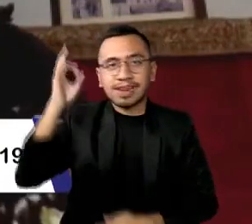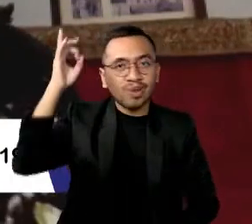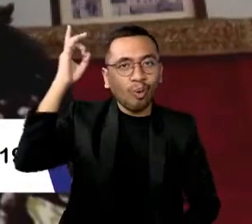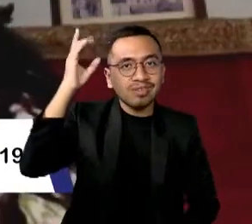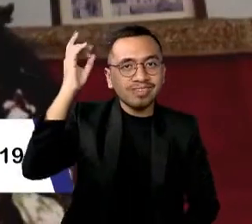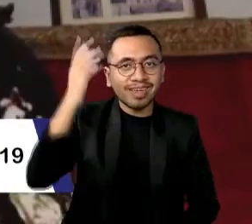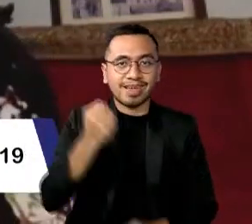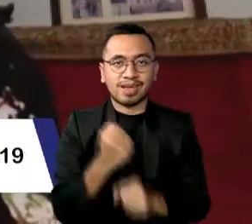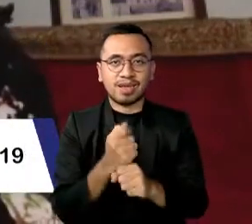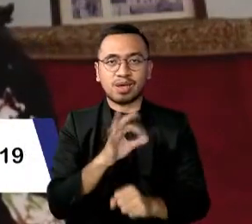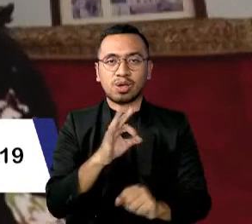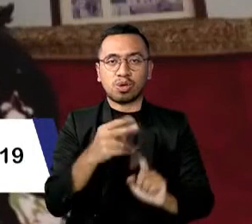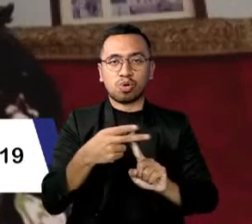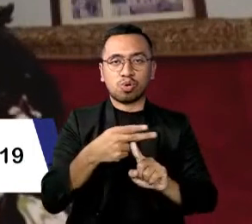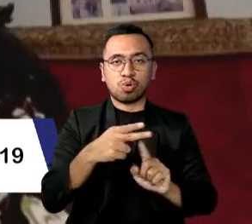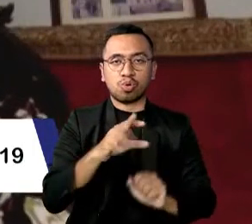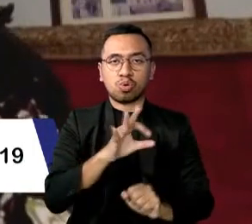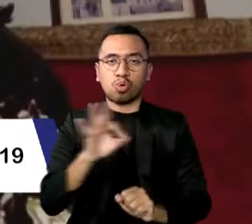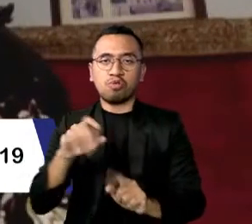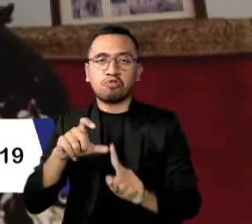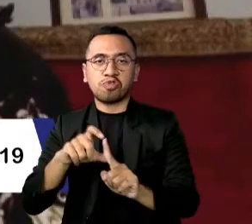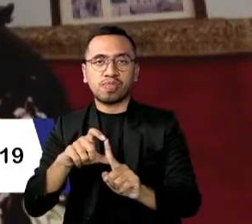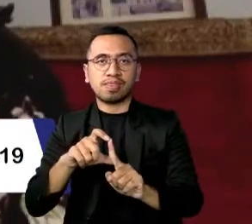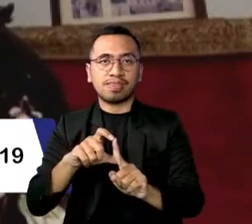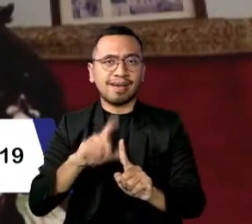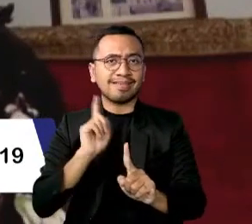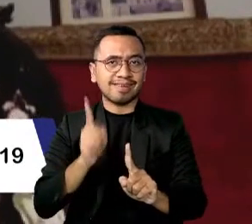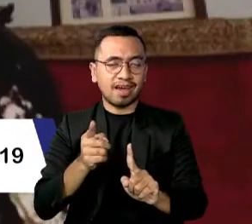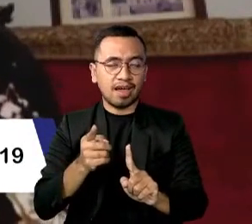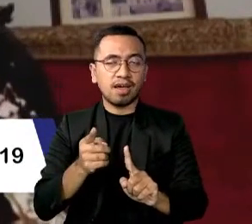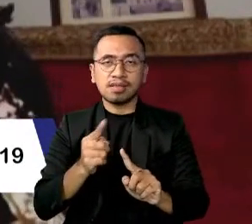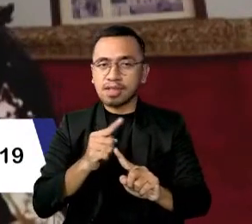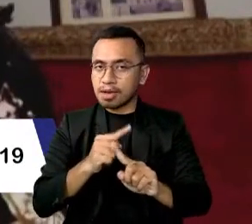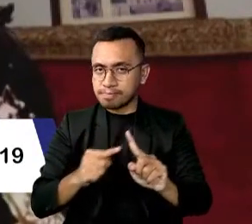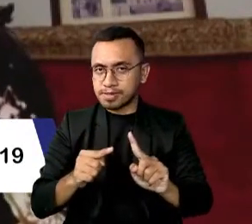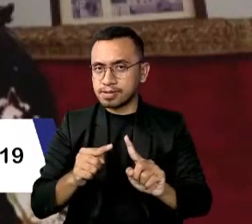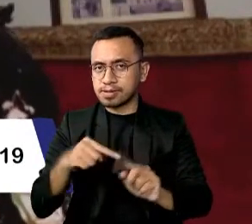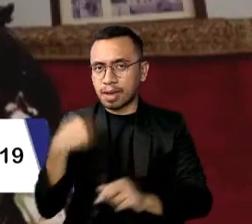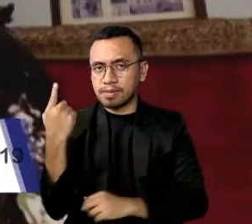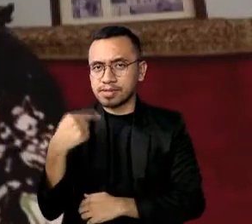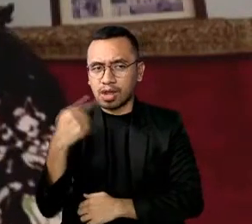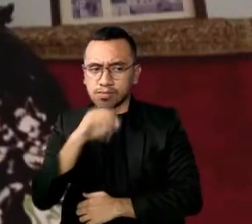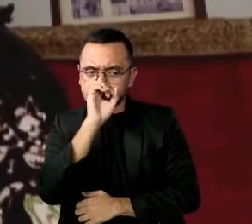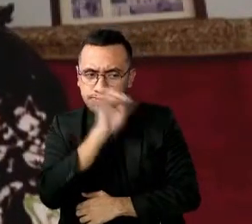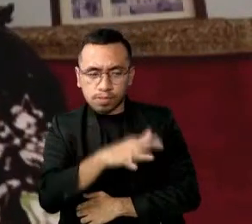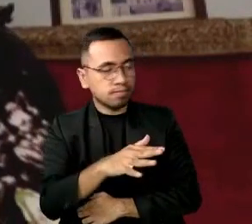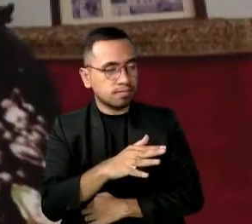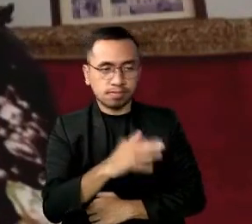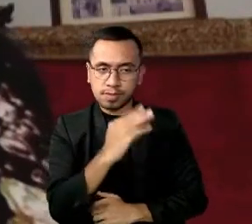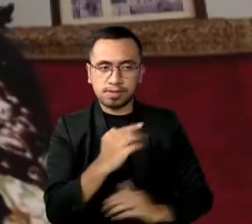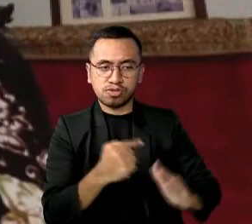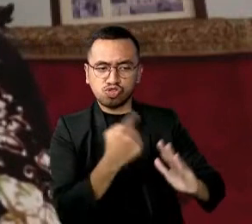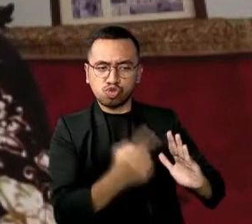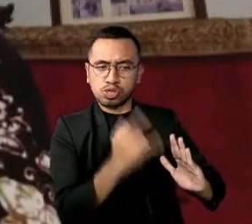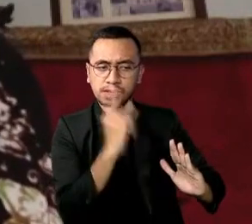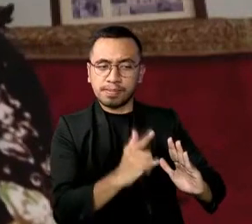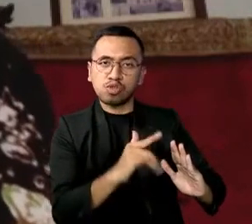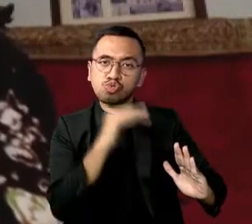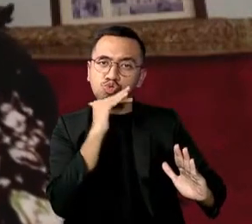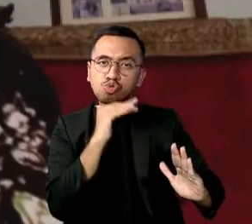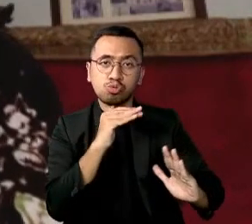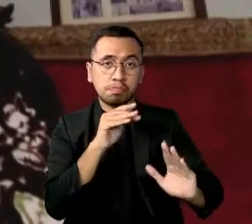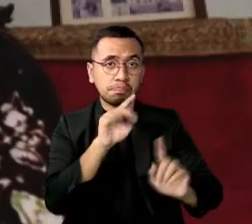macam tapi tetap kita reminding supaya mereka tetap steak tempat isolasi tersebut sampai nanti